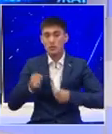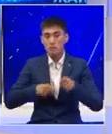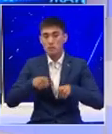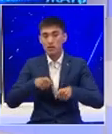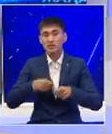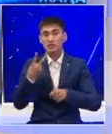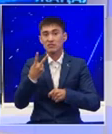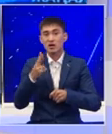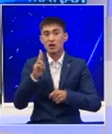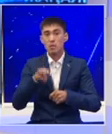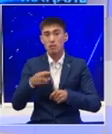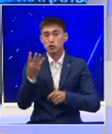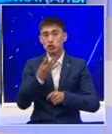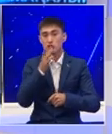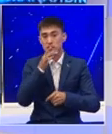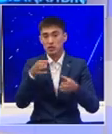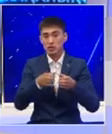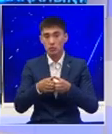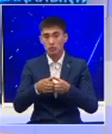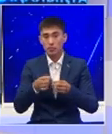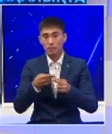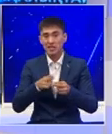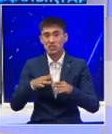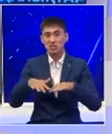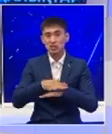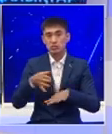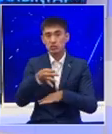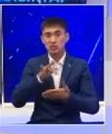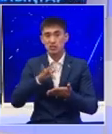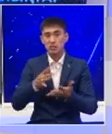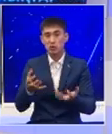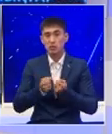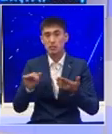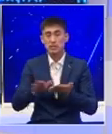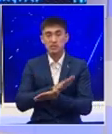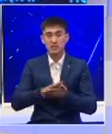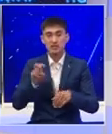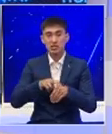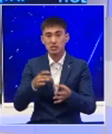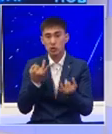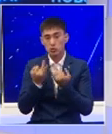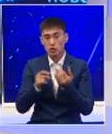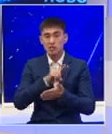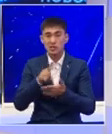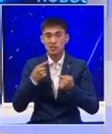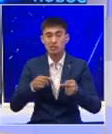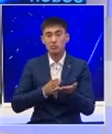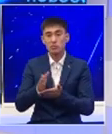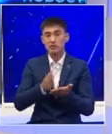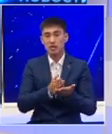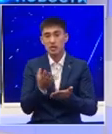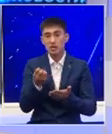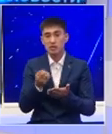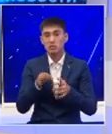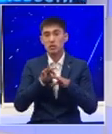дистанцию 2 км под 4 возрастным категориям Кроме того жители областного центра получили бесплатные врачебные консультации по различным направлениям